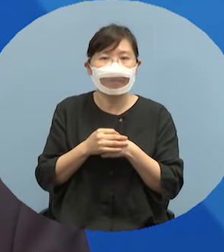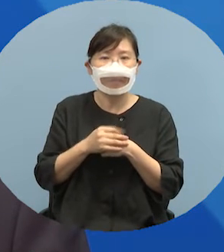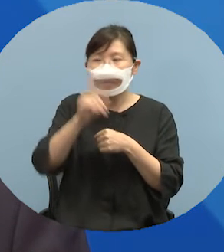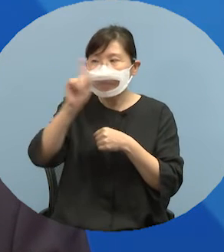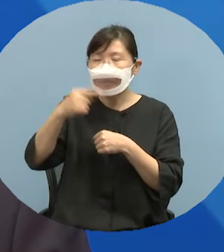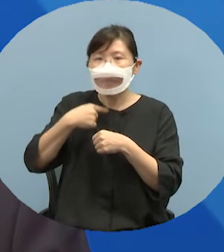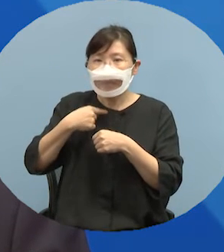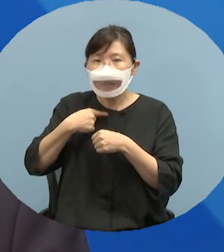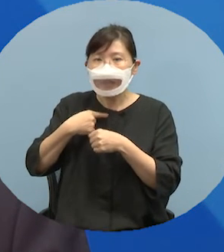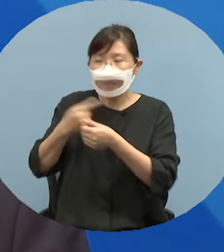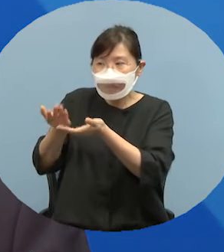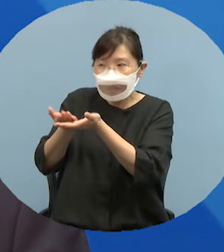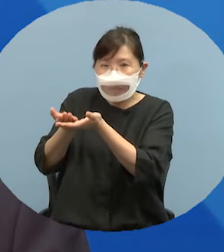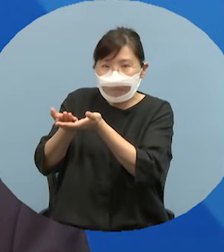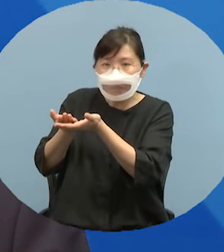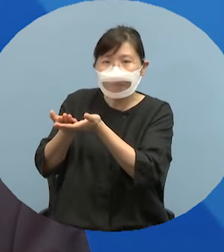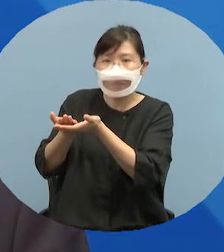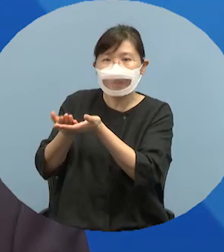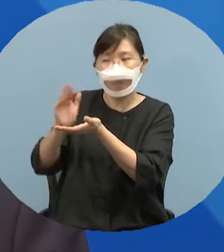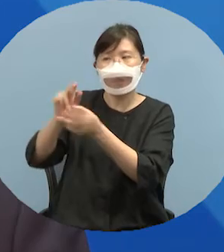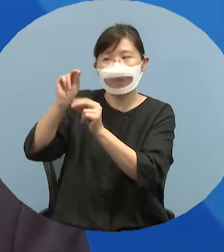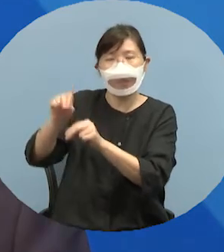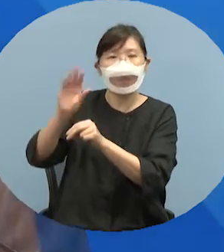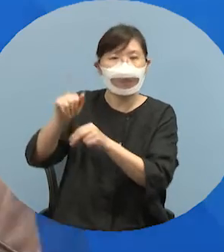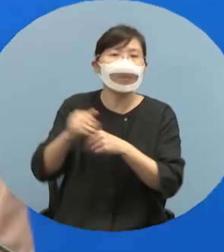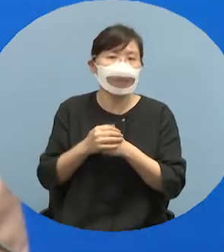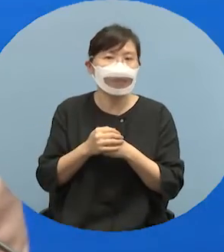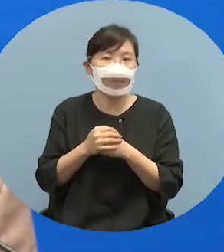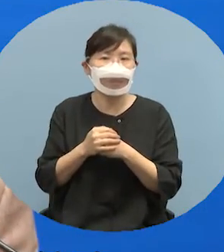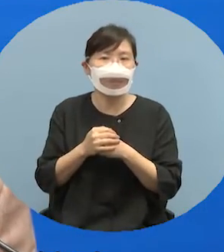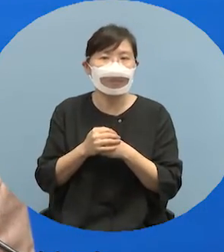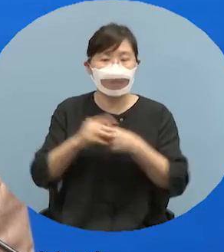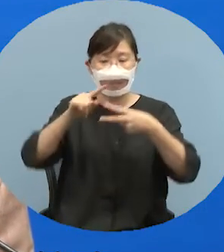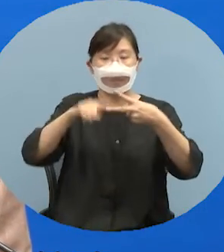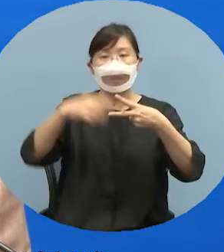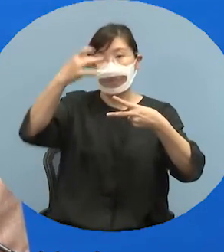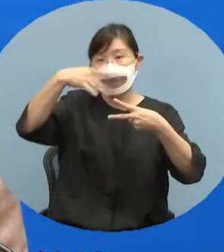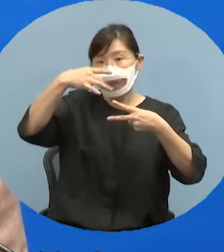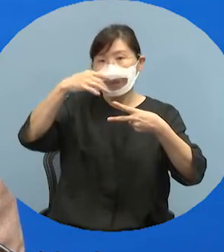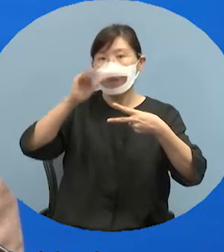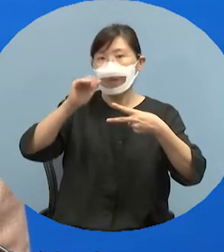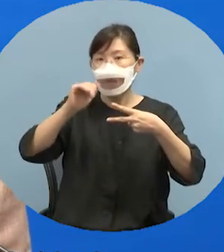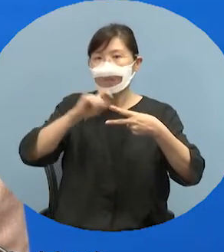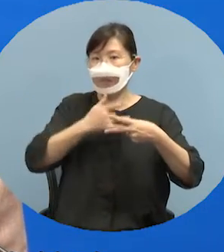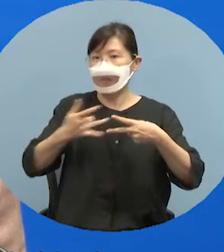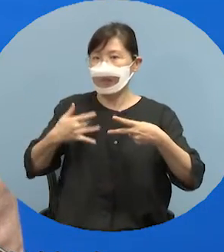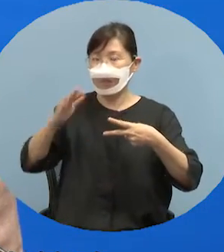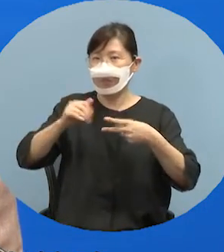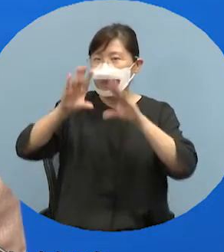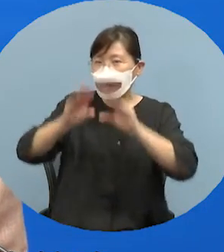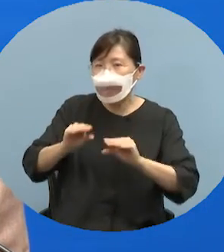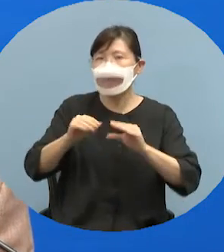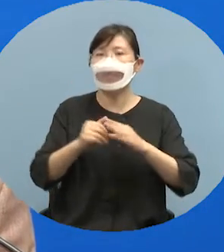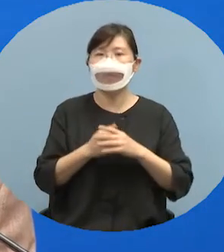是那些需要接受治療的病人都可以預約得到。 這兩隻口服藥都是可以牽制到病毒的繁